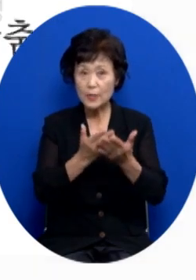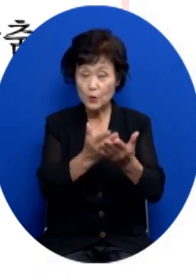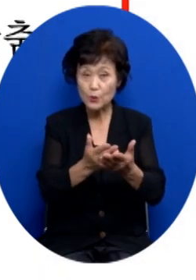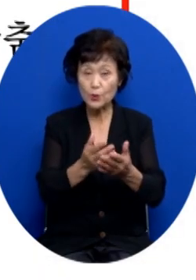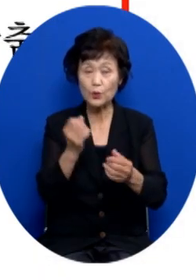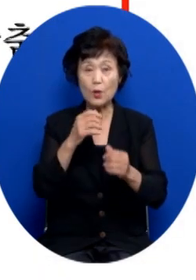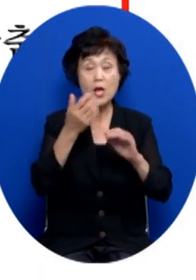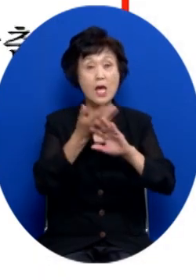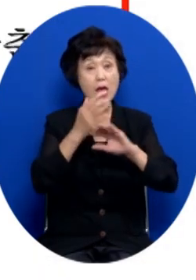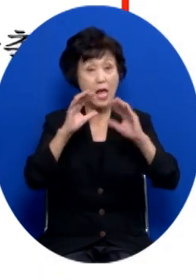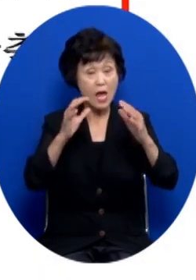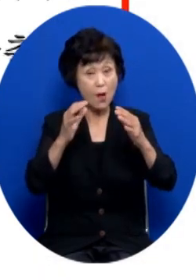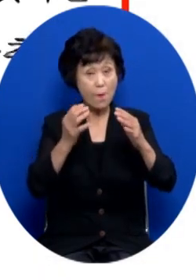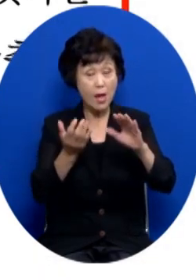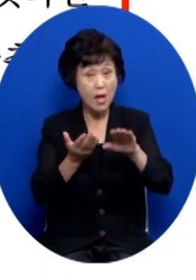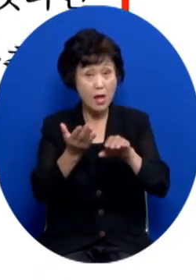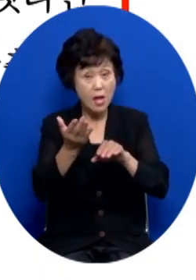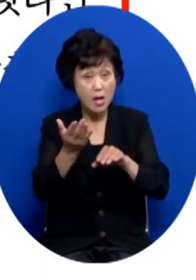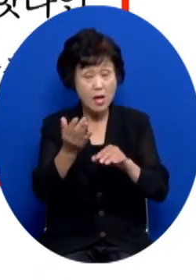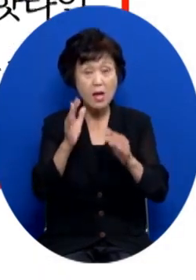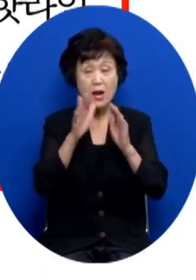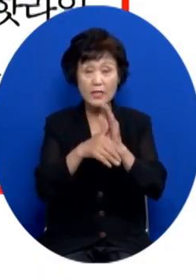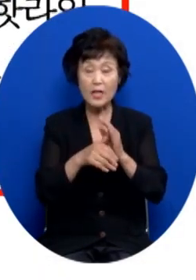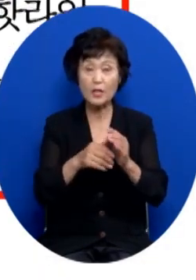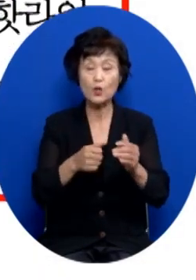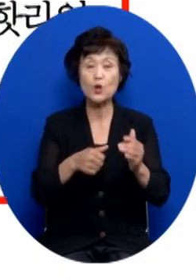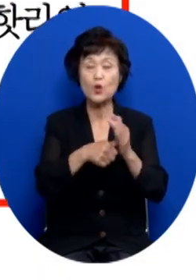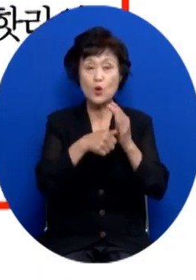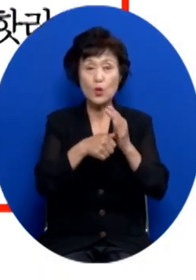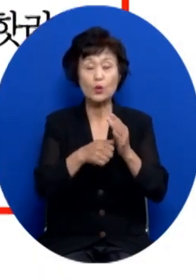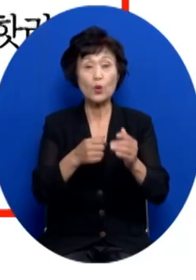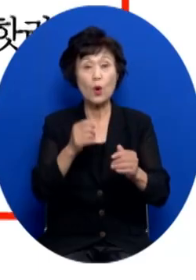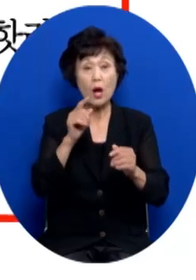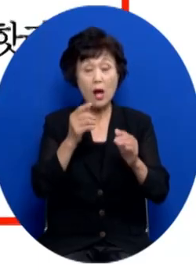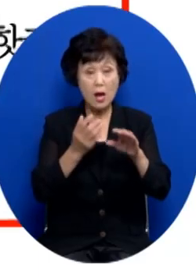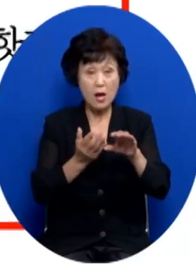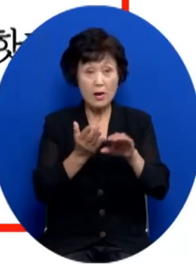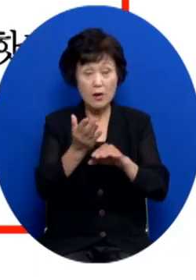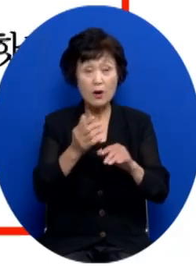해외시장에 진출하거나 진출 예정인 유망기업을 대상으로 법률 지원에 나설 예정입니다.